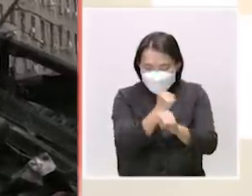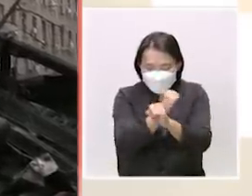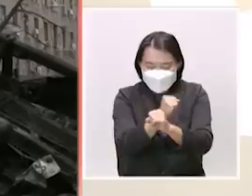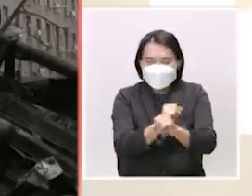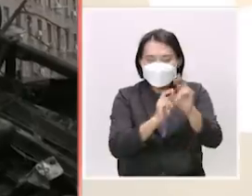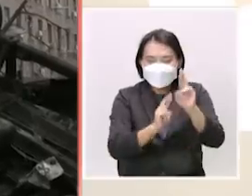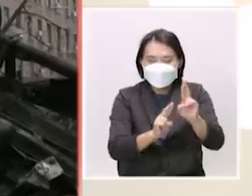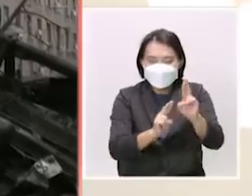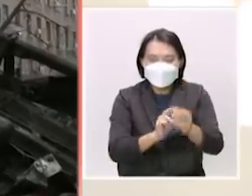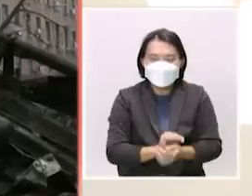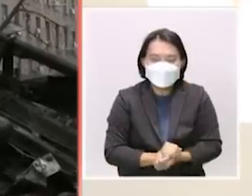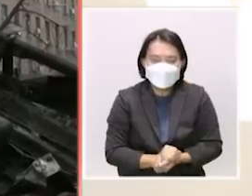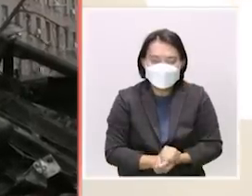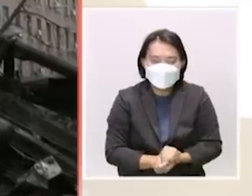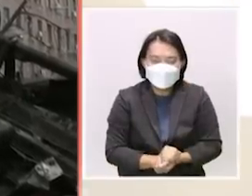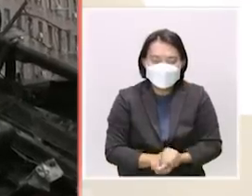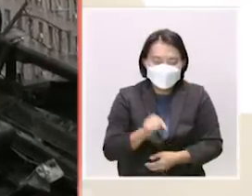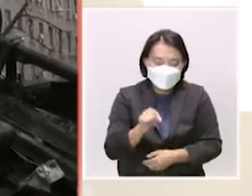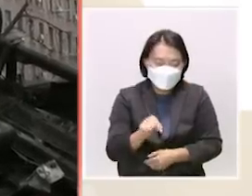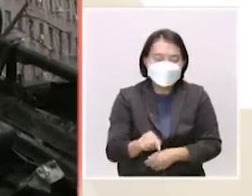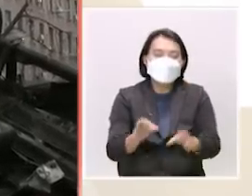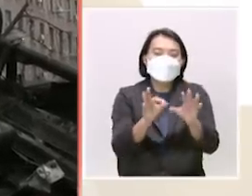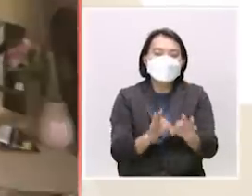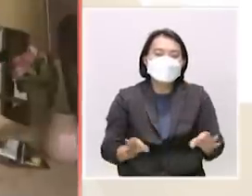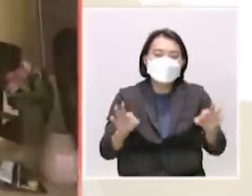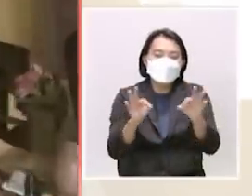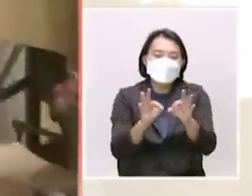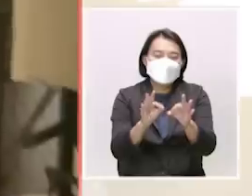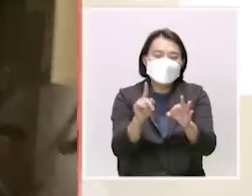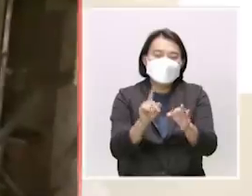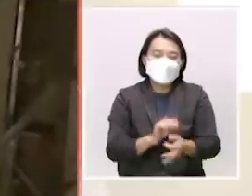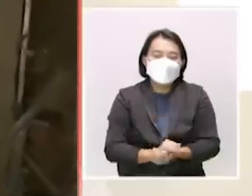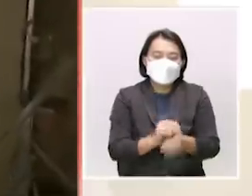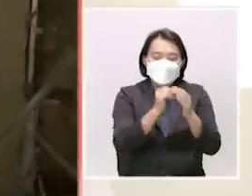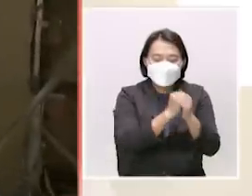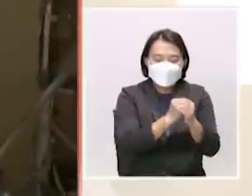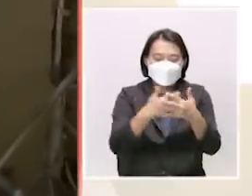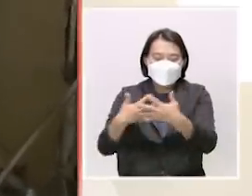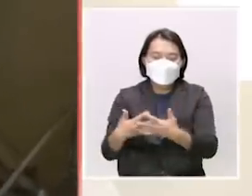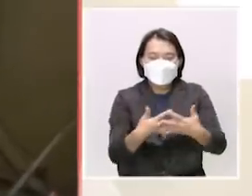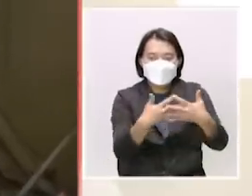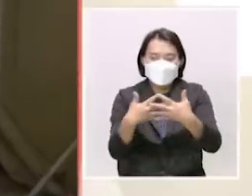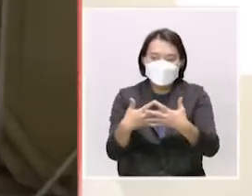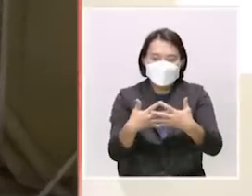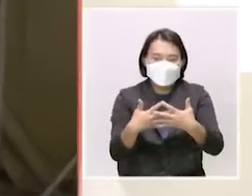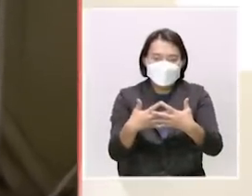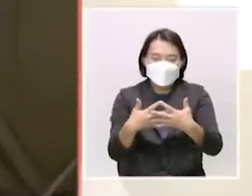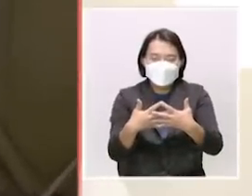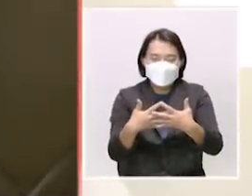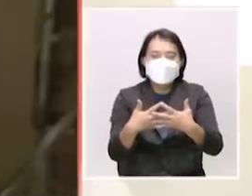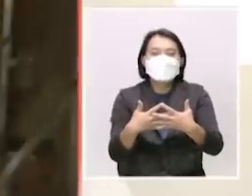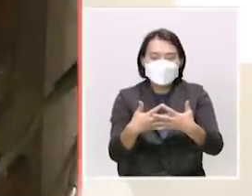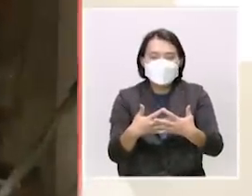กับสặtเกีน